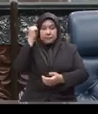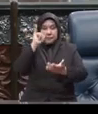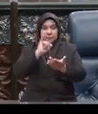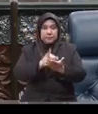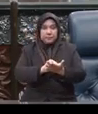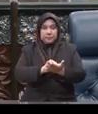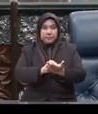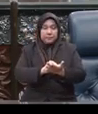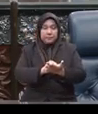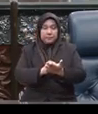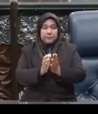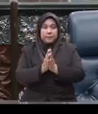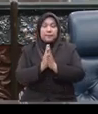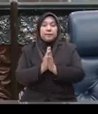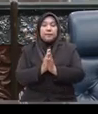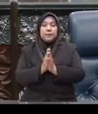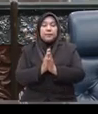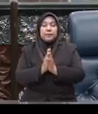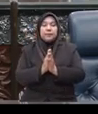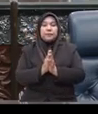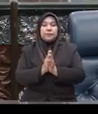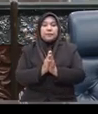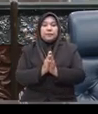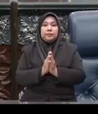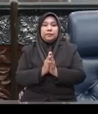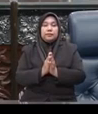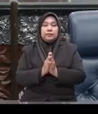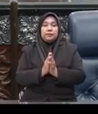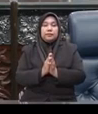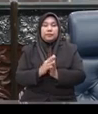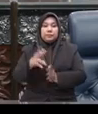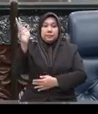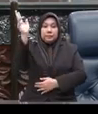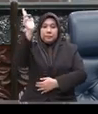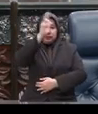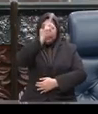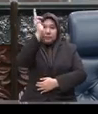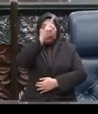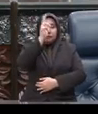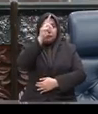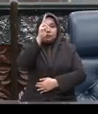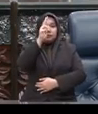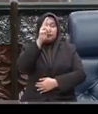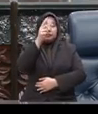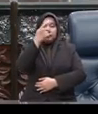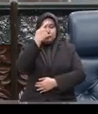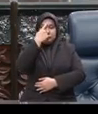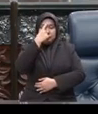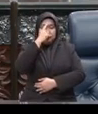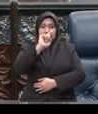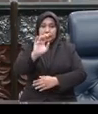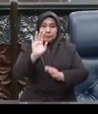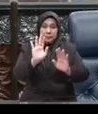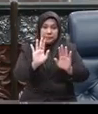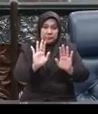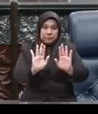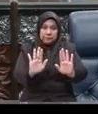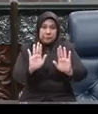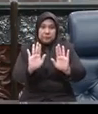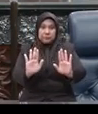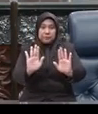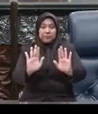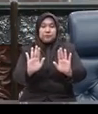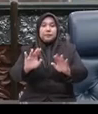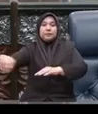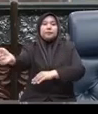minta memohon kepada kerajaan untuk berhati-hati dalam sikap